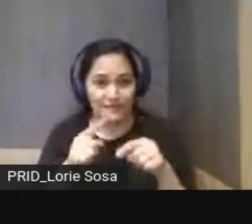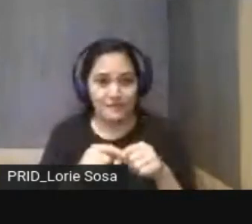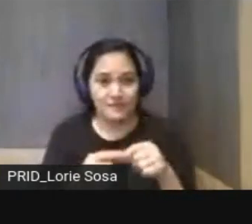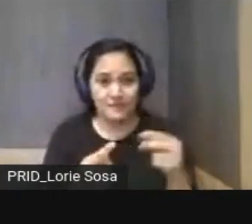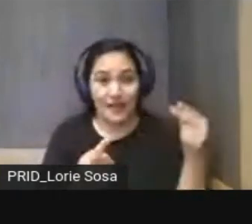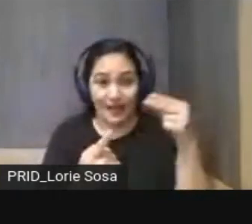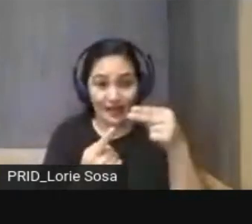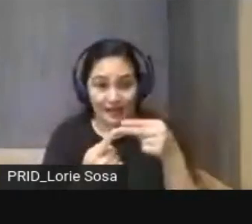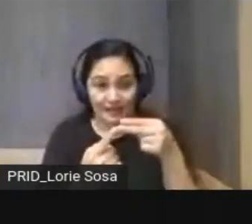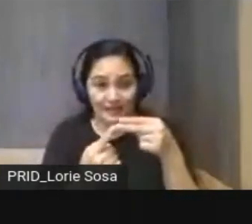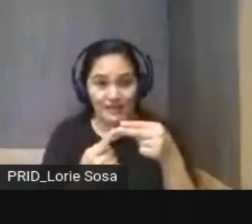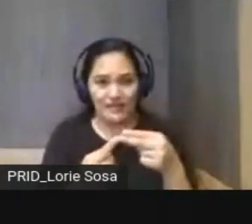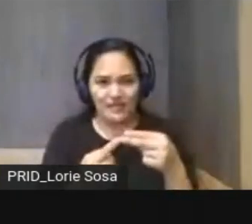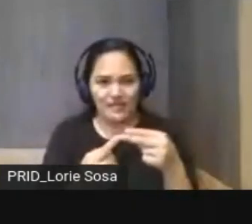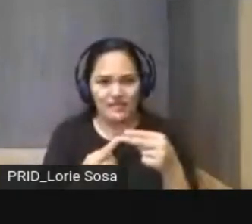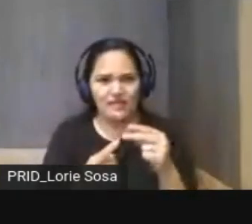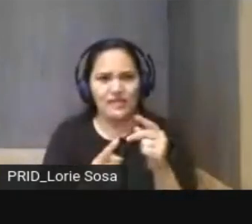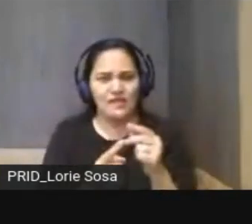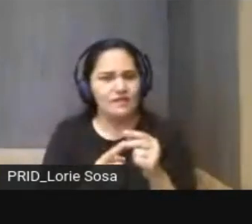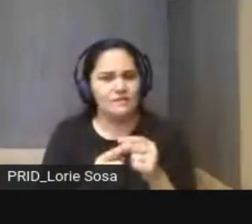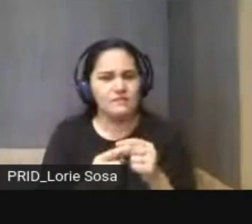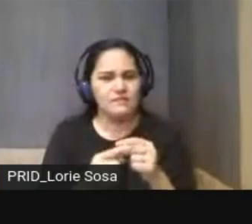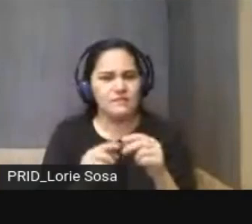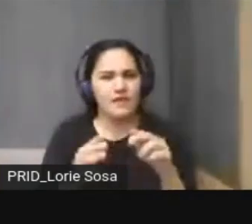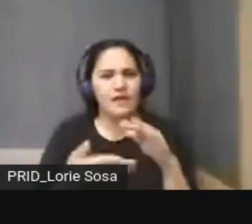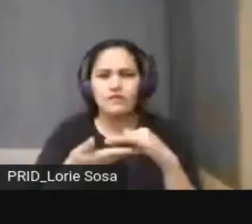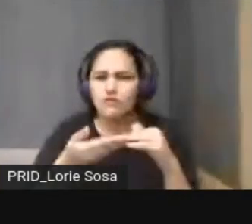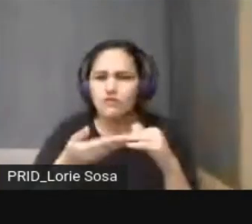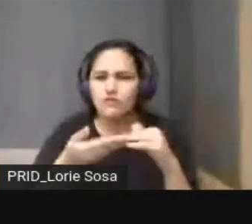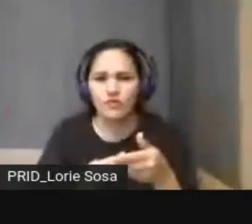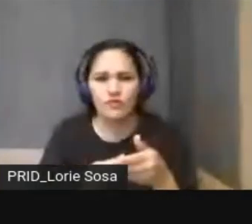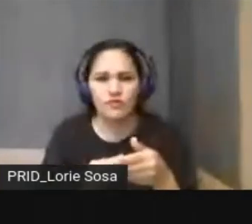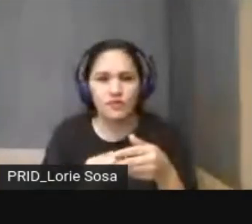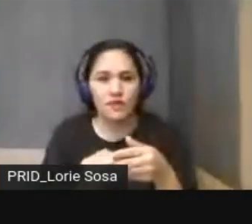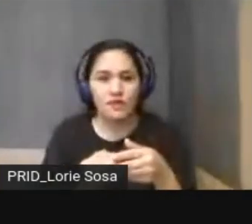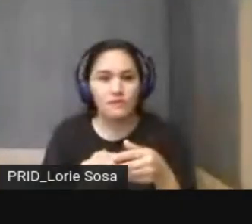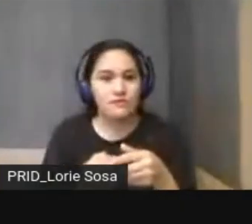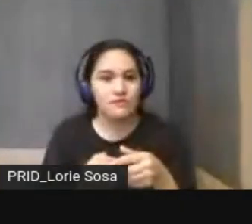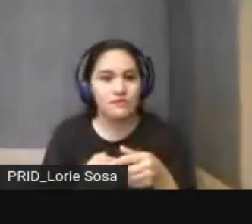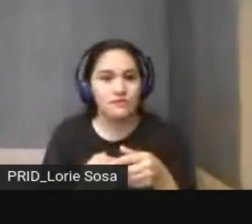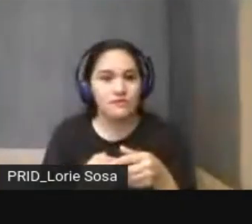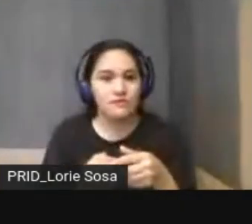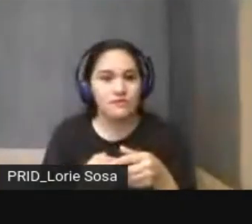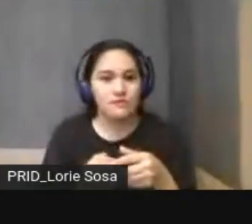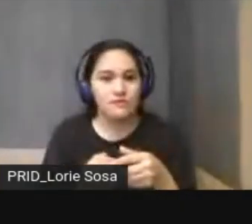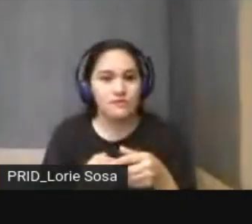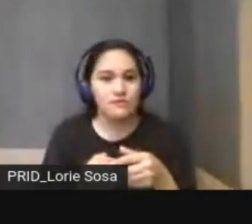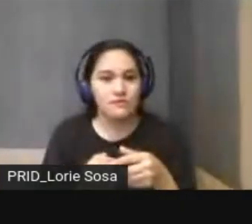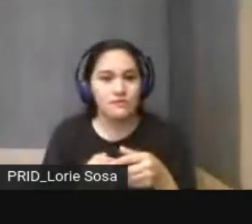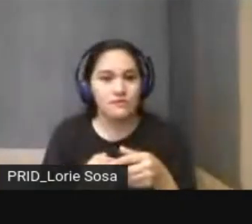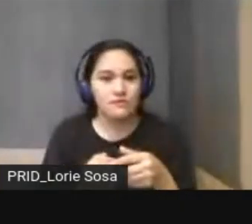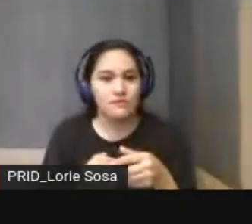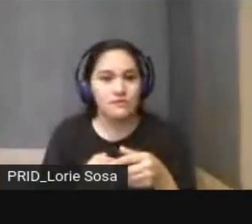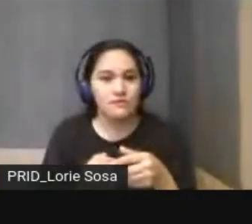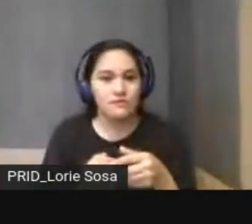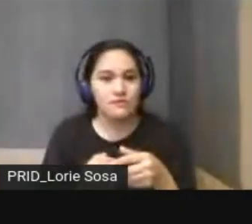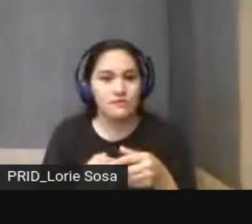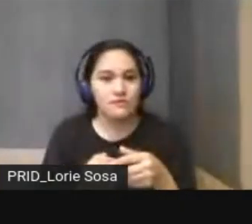at pangangailangan sa kinauukulan ho. Dahil sa totoo lang, ang laban para sa